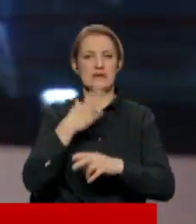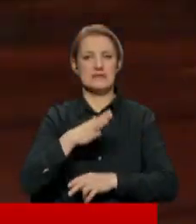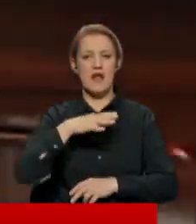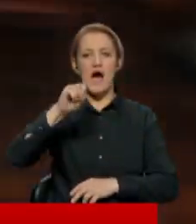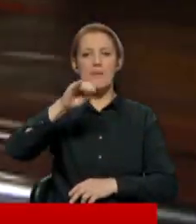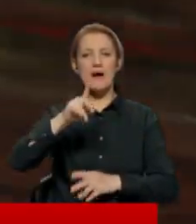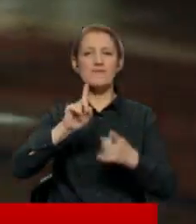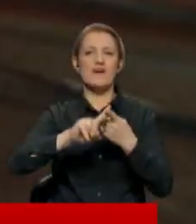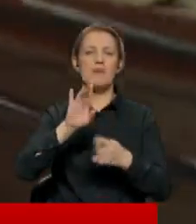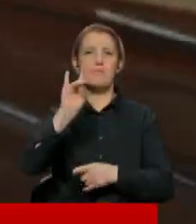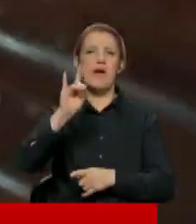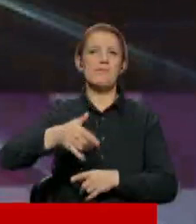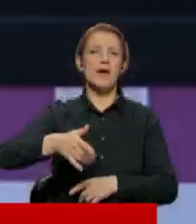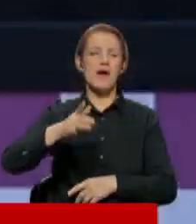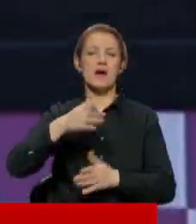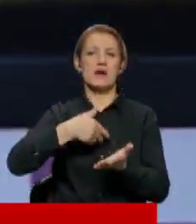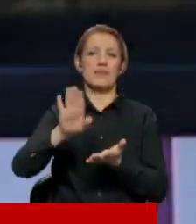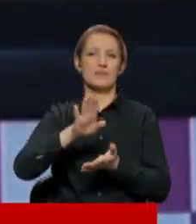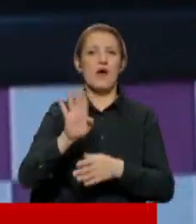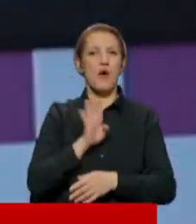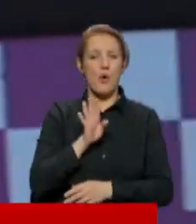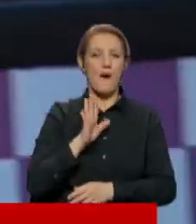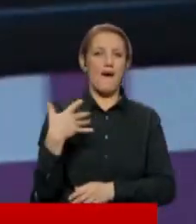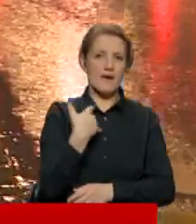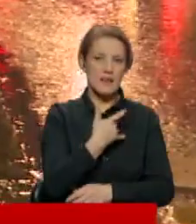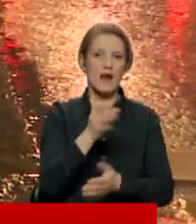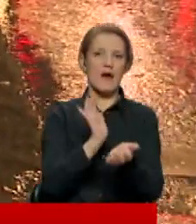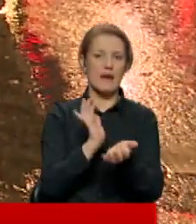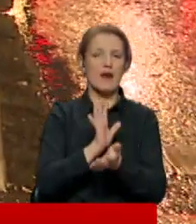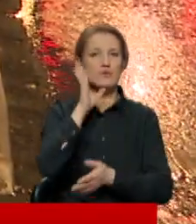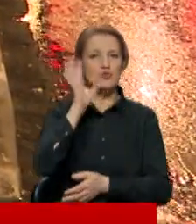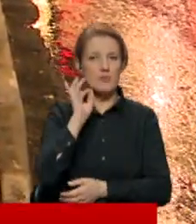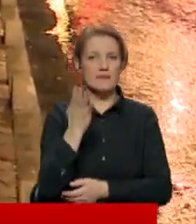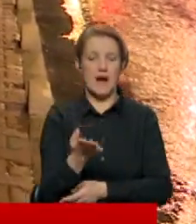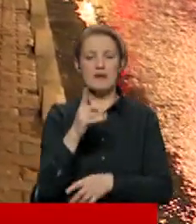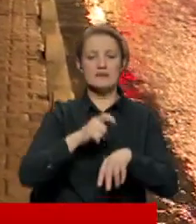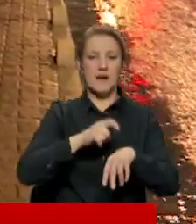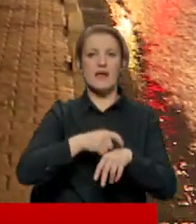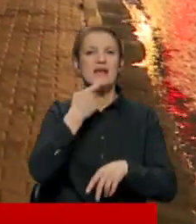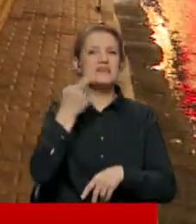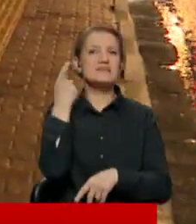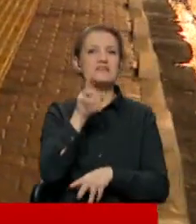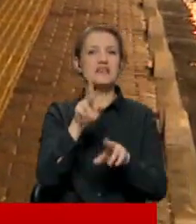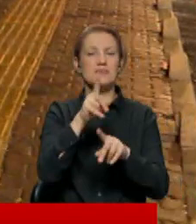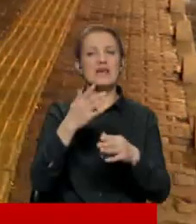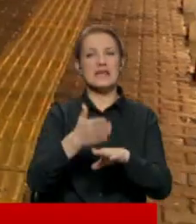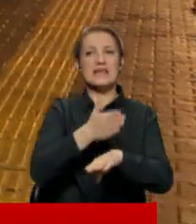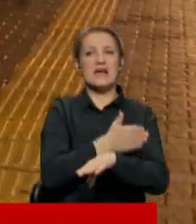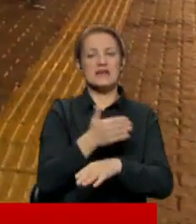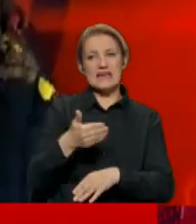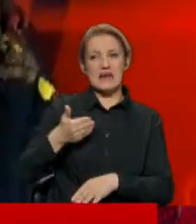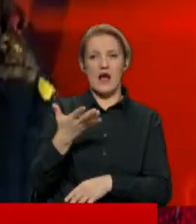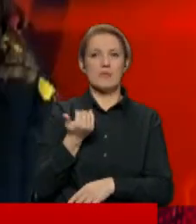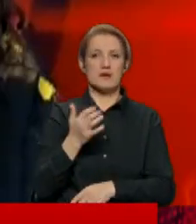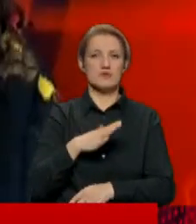AK Parti ve MHP reddetti. Öğrenciler, veliler, çalışanlar, uzmanlar saatlerin eskisi gibi geri alınmasını